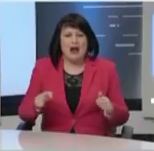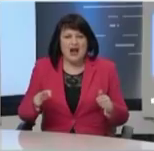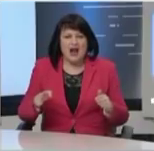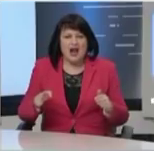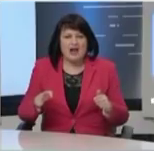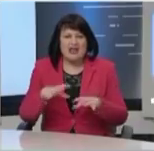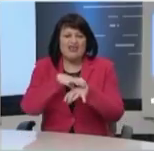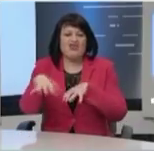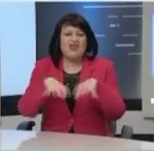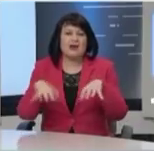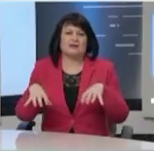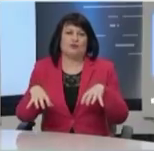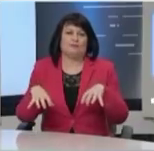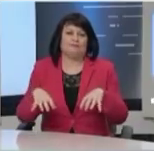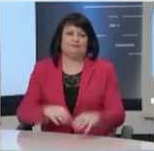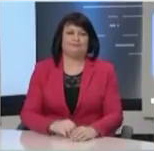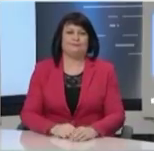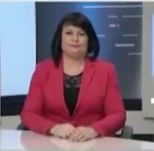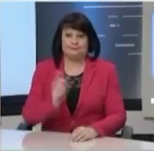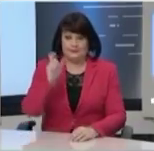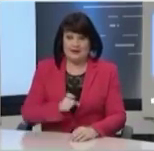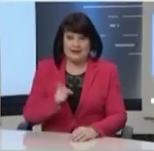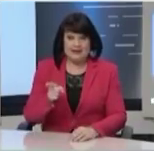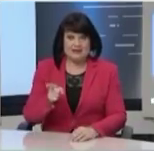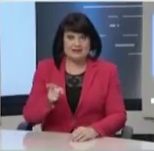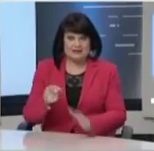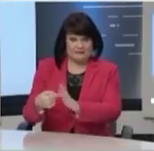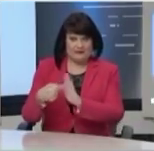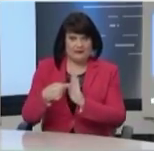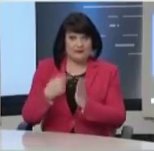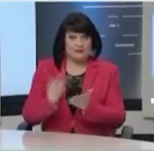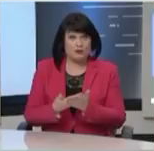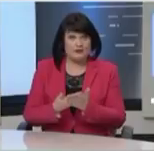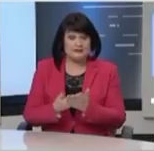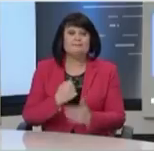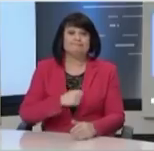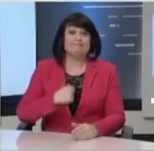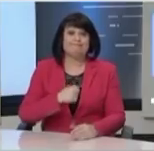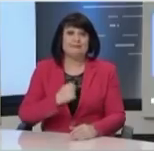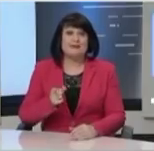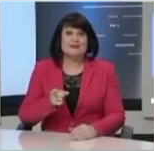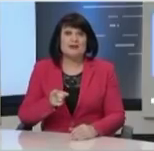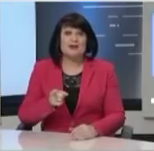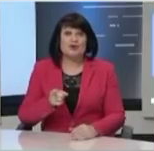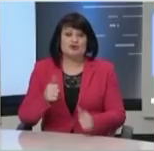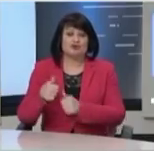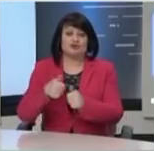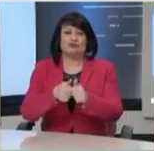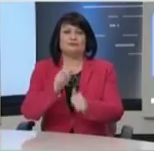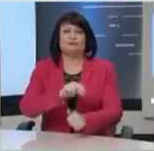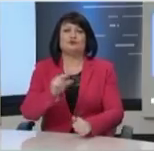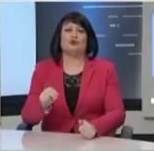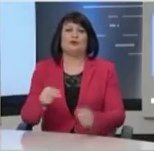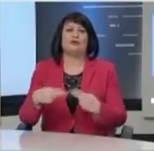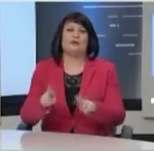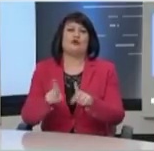και στο διχασμό. Και εσείς αποδεικνύετε δυστυχώς ότι ακολουθείτε αυτόν τον